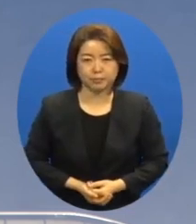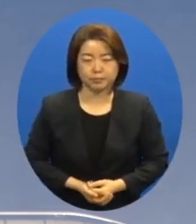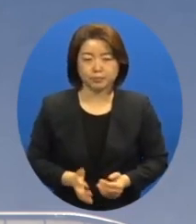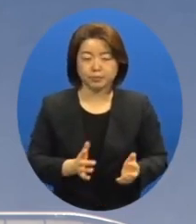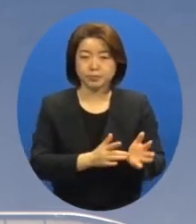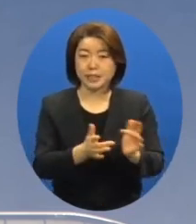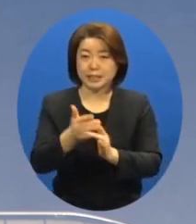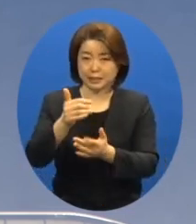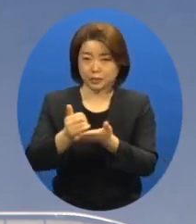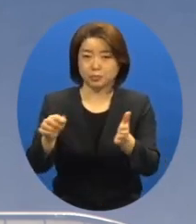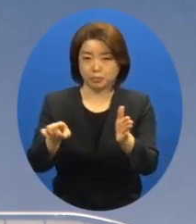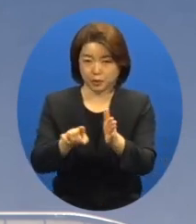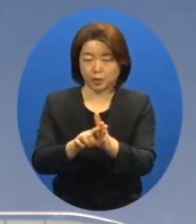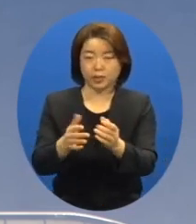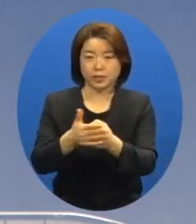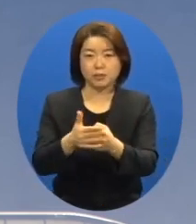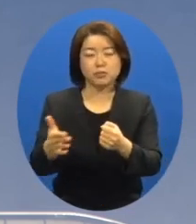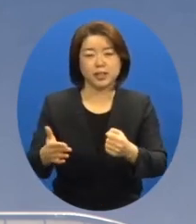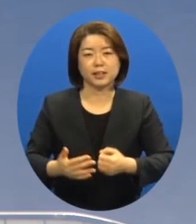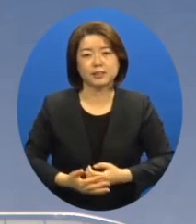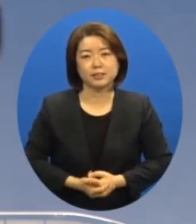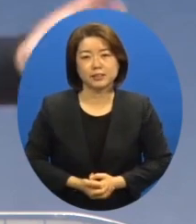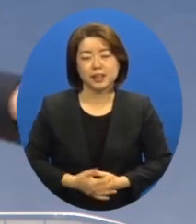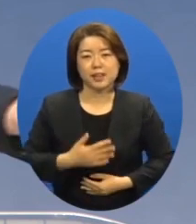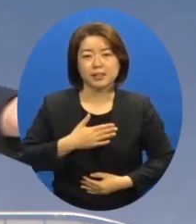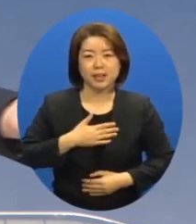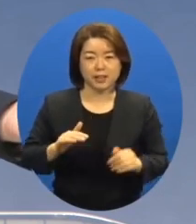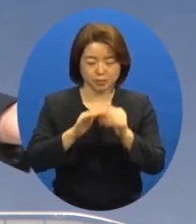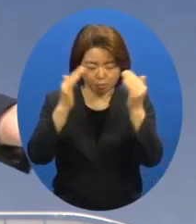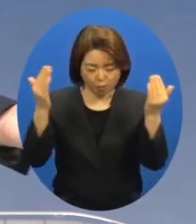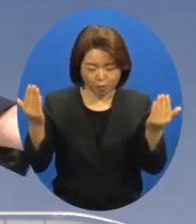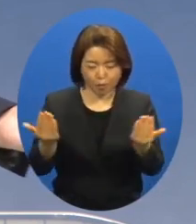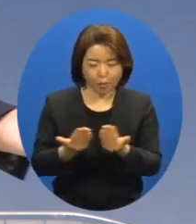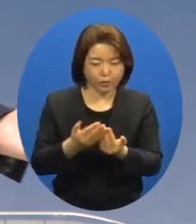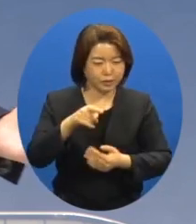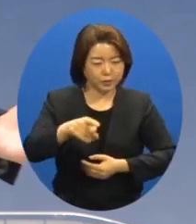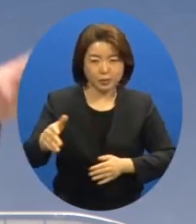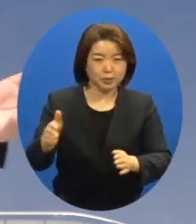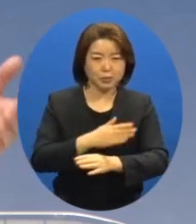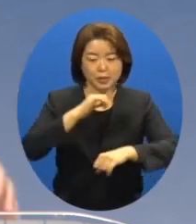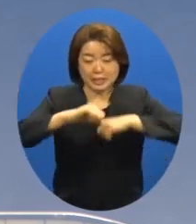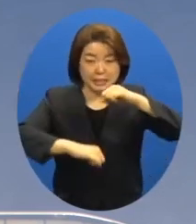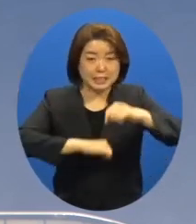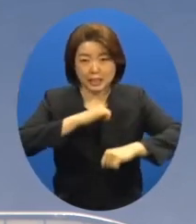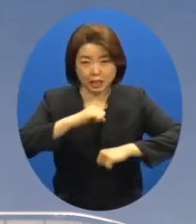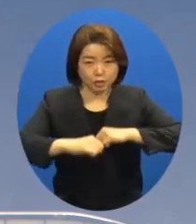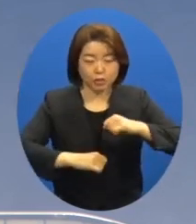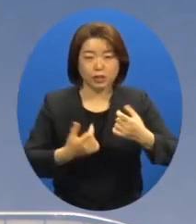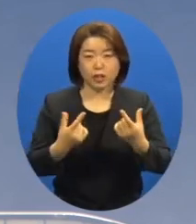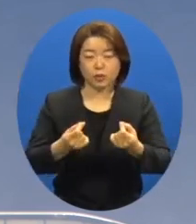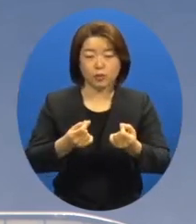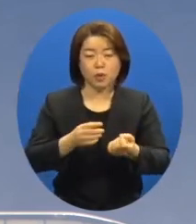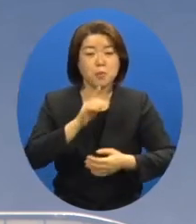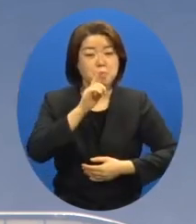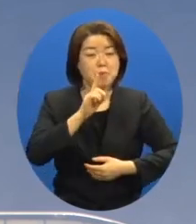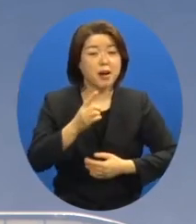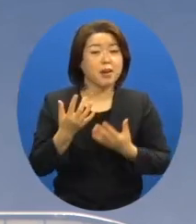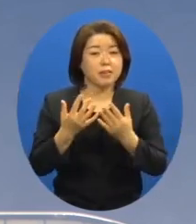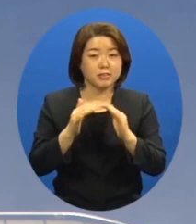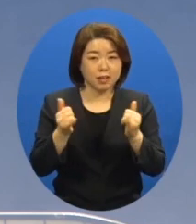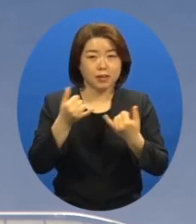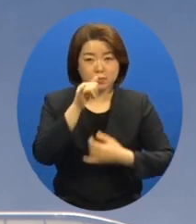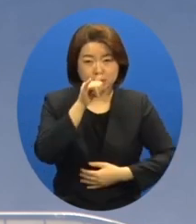예수를 믿었기 때문에 나는 모든 것에서 이제 자유라고 주장하는 사람들이 있습니다.